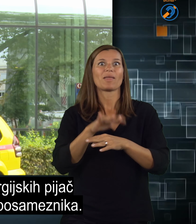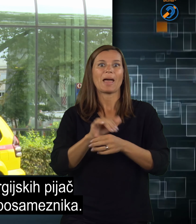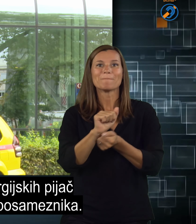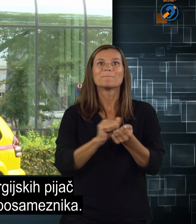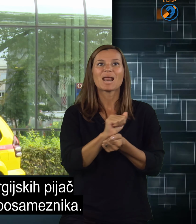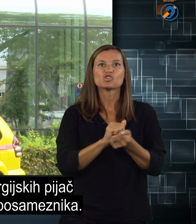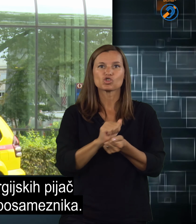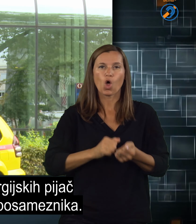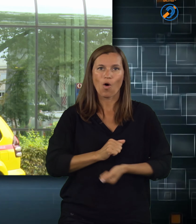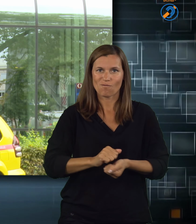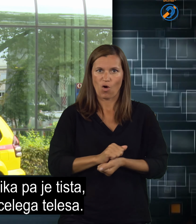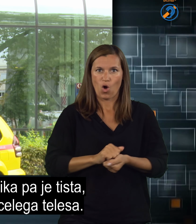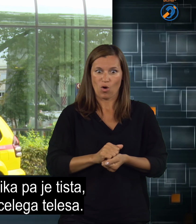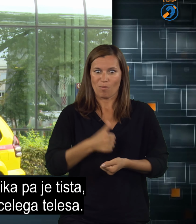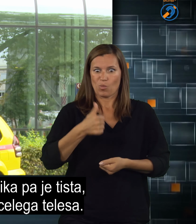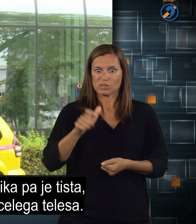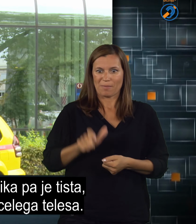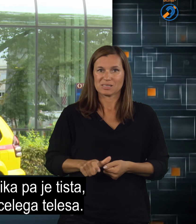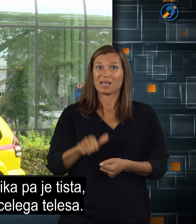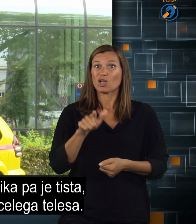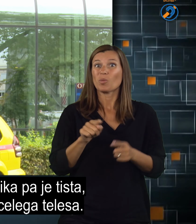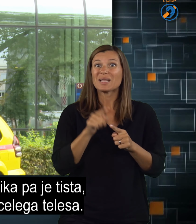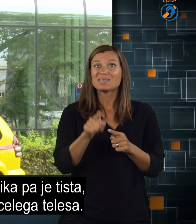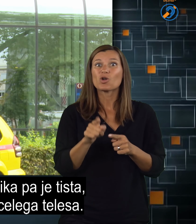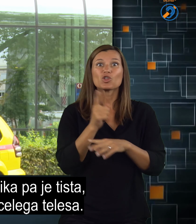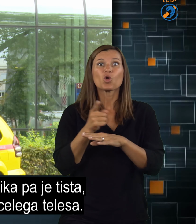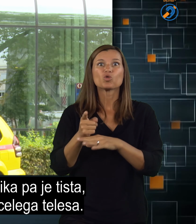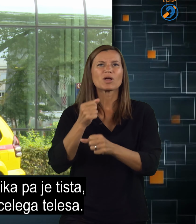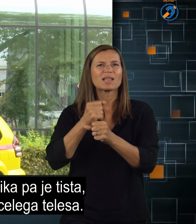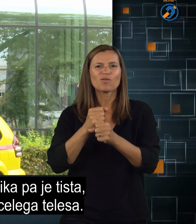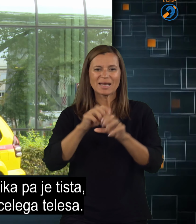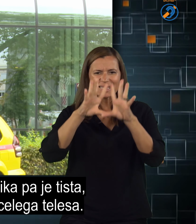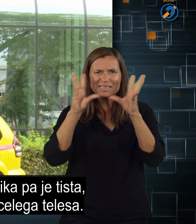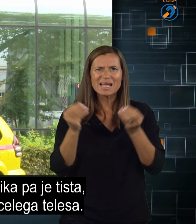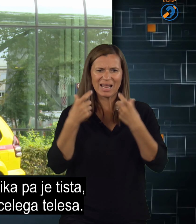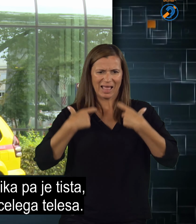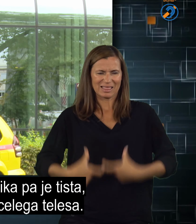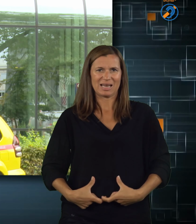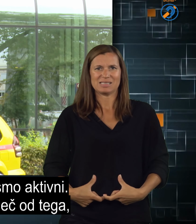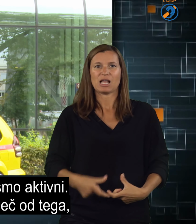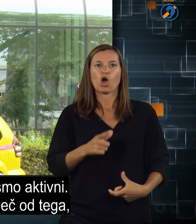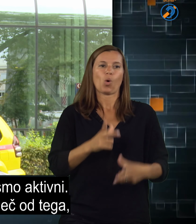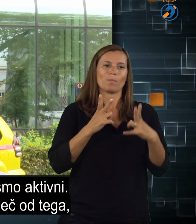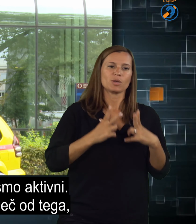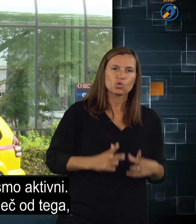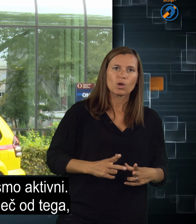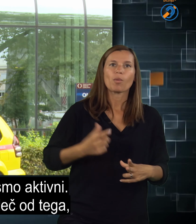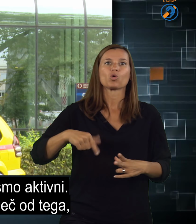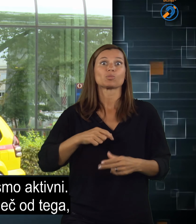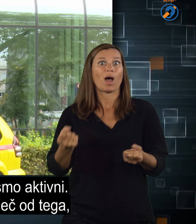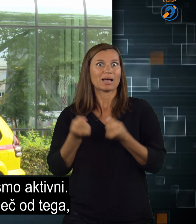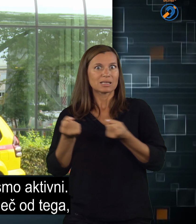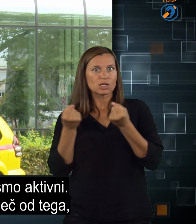presnovo posameznika. Presnova posameznika pa je tista, ki določa delovanje celega telesa, ko mirujemo, ko smo